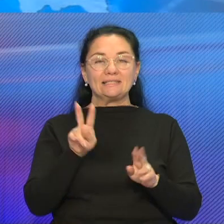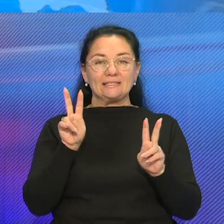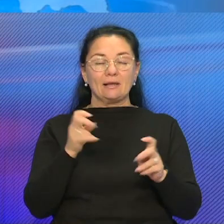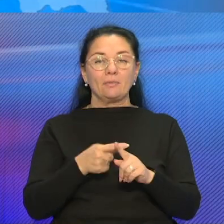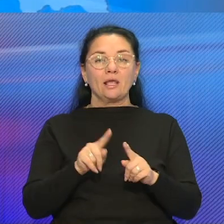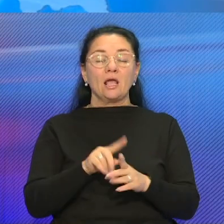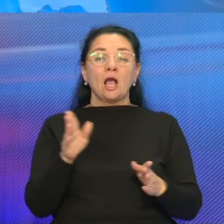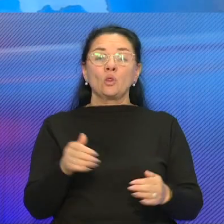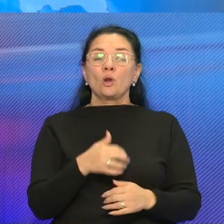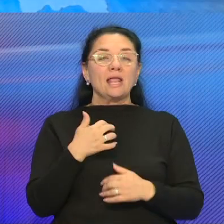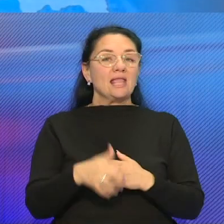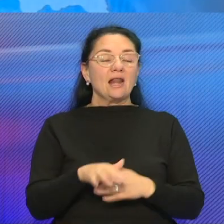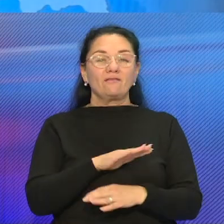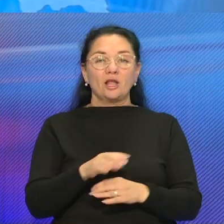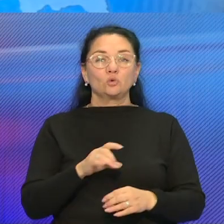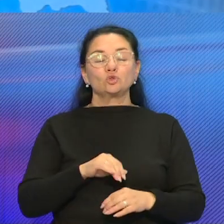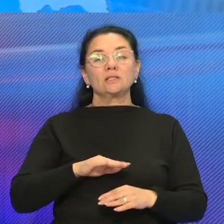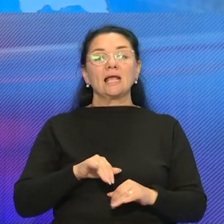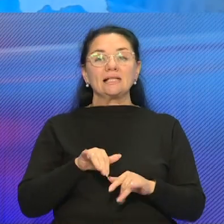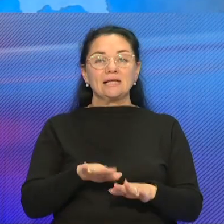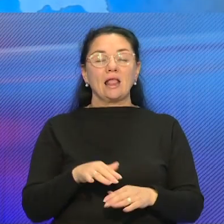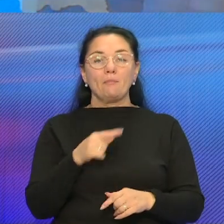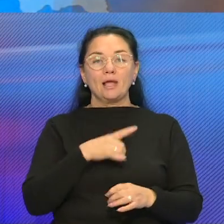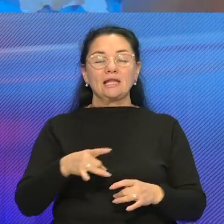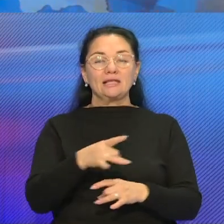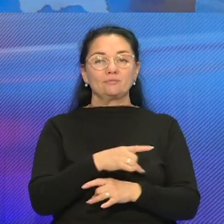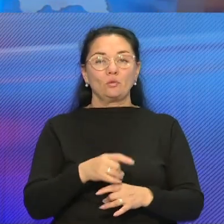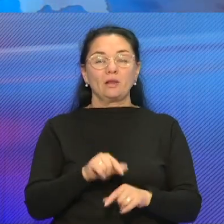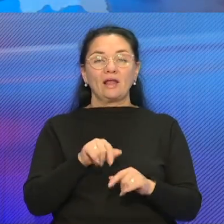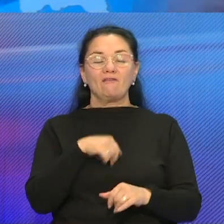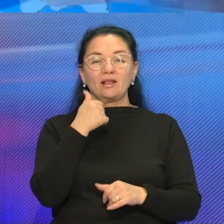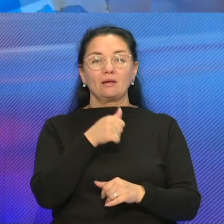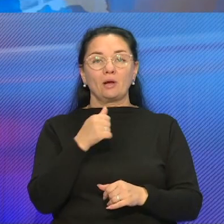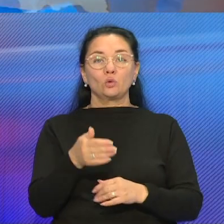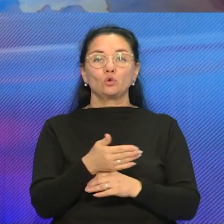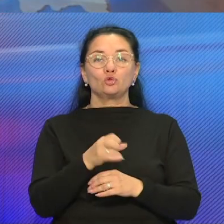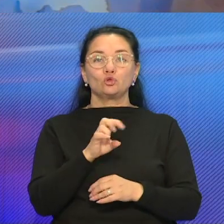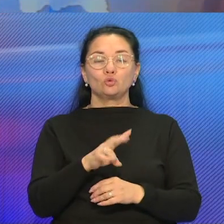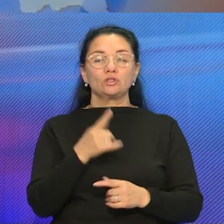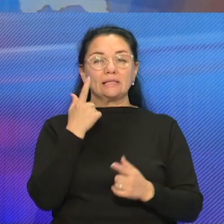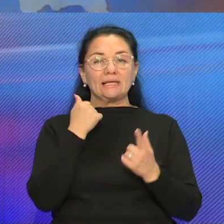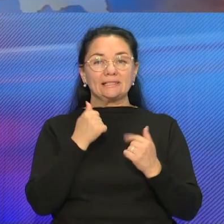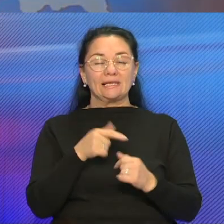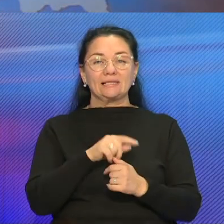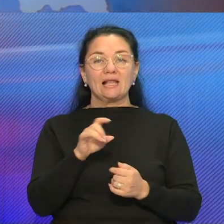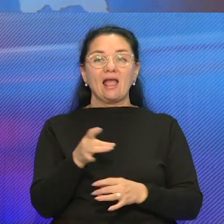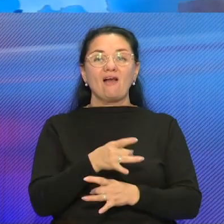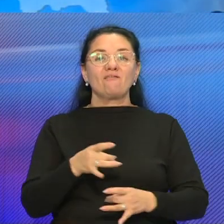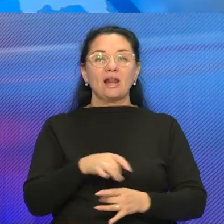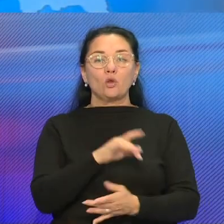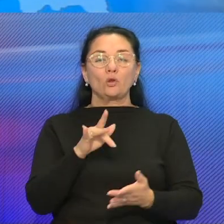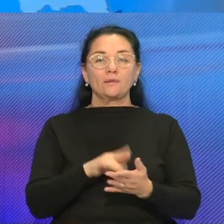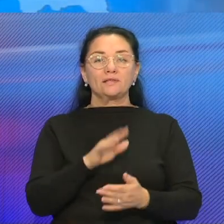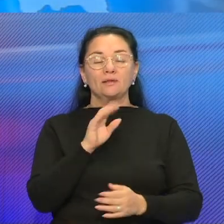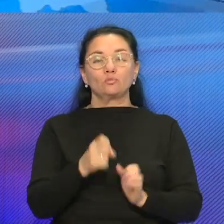неабыякавы лёс краіны. У Гроднінска в області такімі сёліта вызначаны Шчушын і Скидзель. У райцентры марафона адбудзіцца